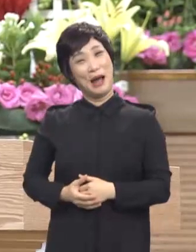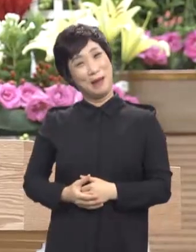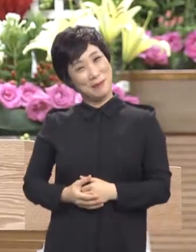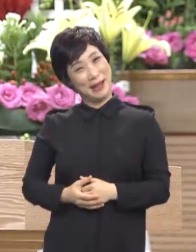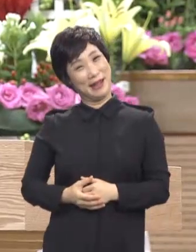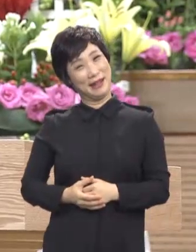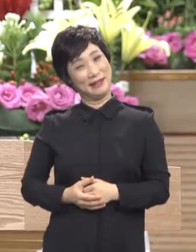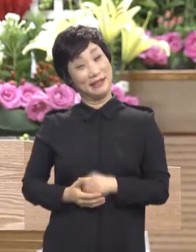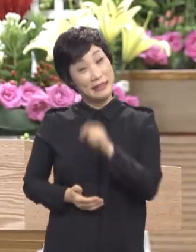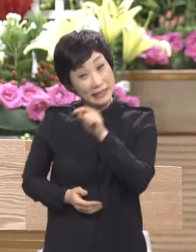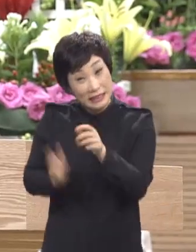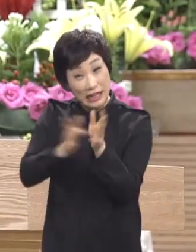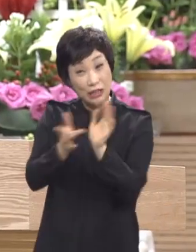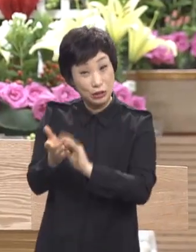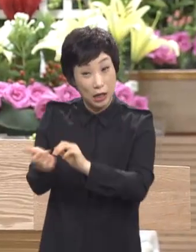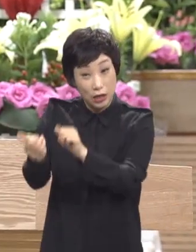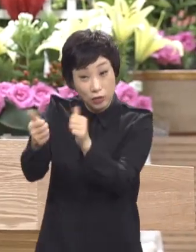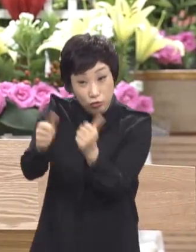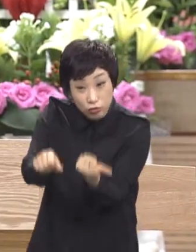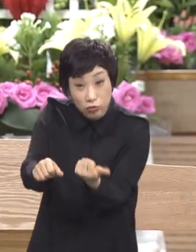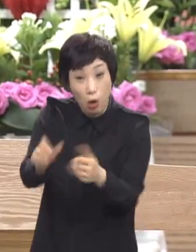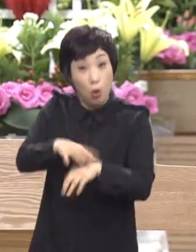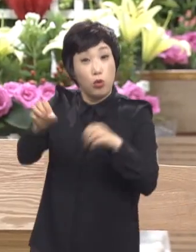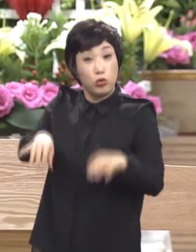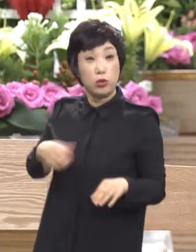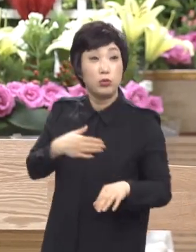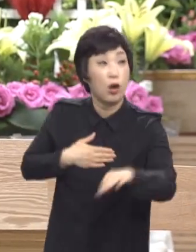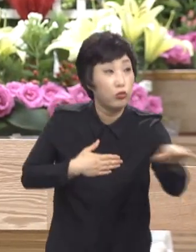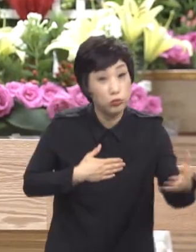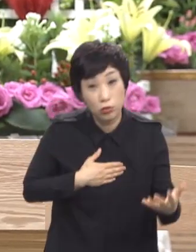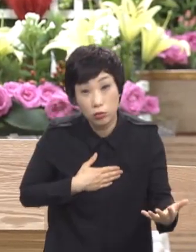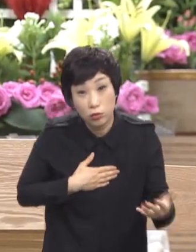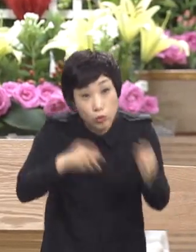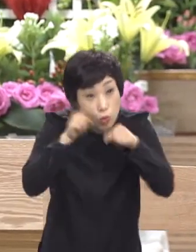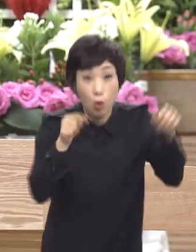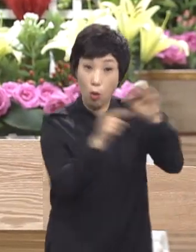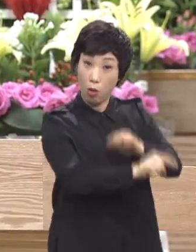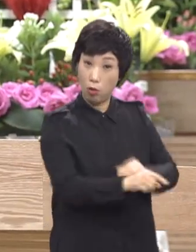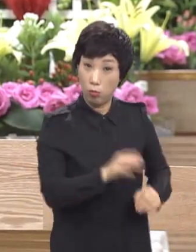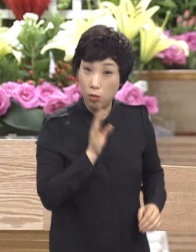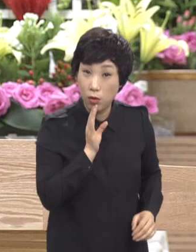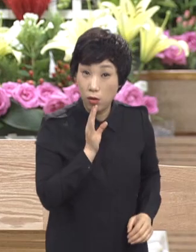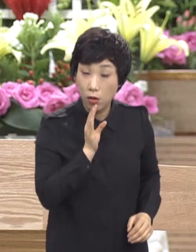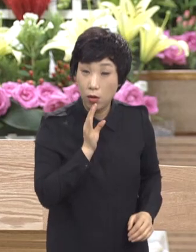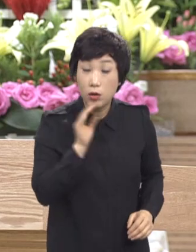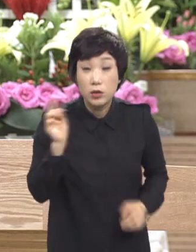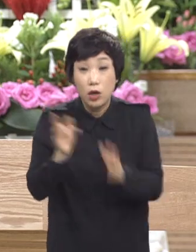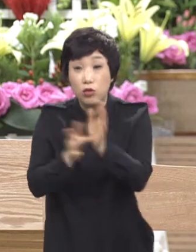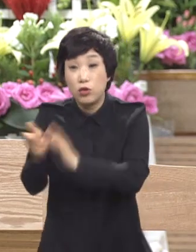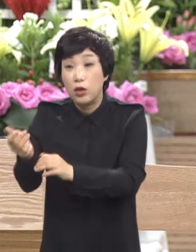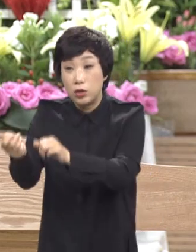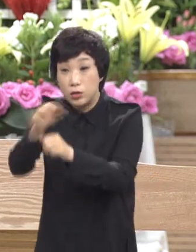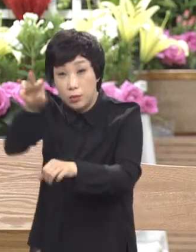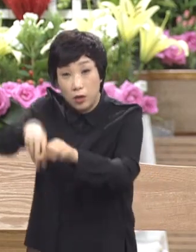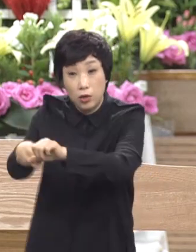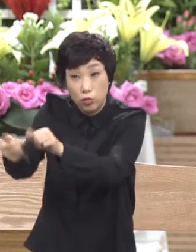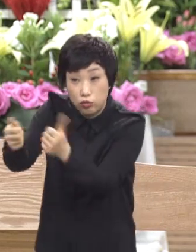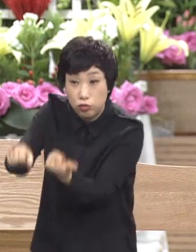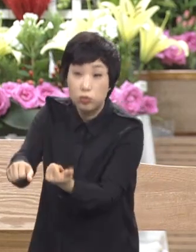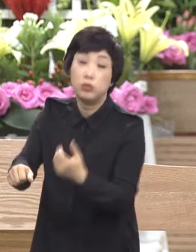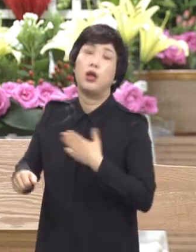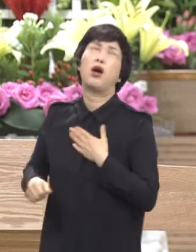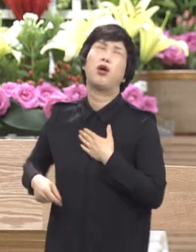이 예수가 죽으심이 헛되면 당신은 지옥 가야 하니 그 죽으심이